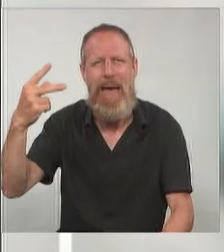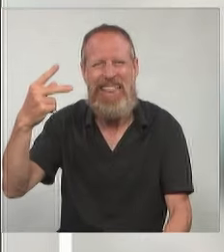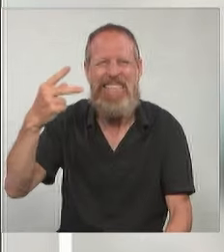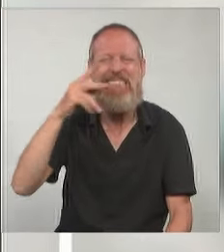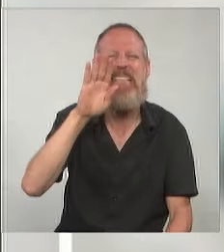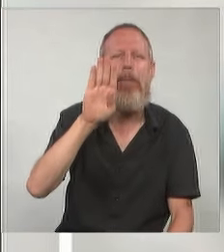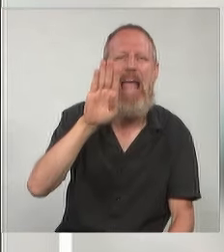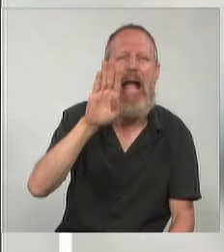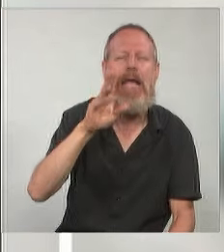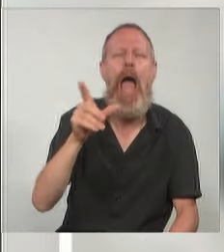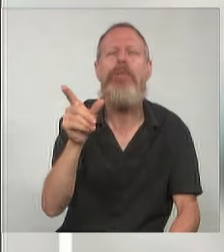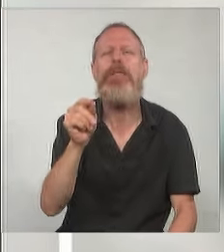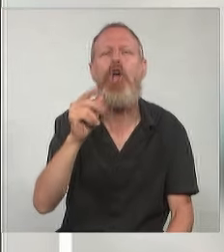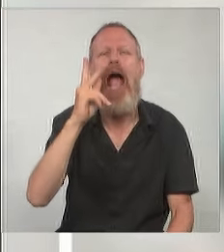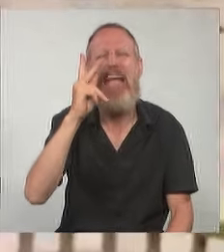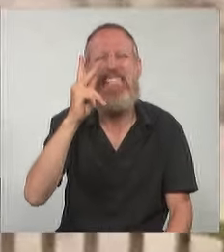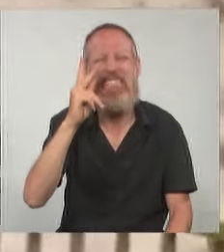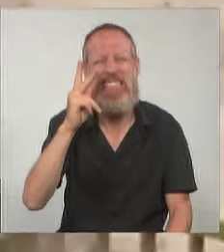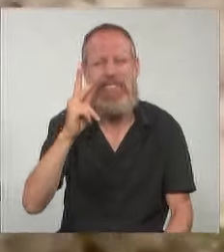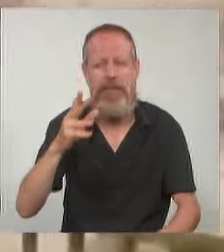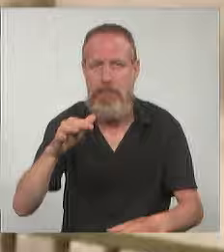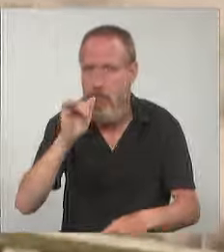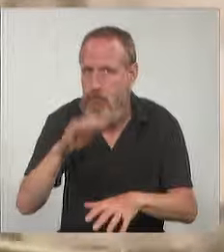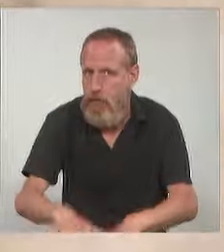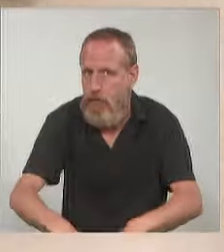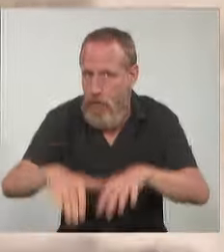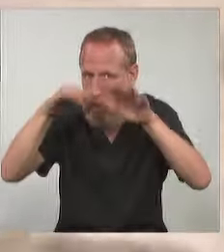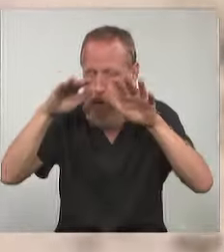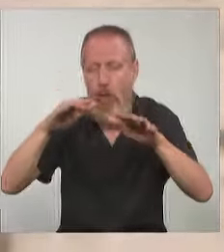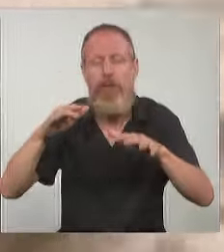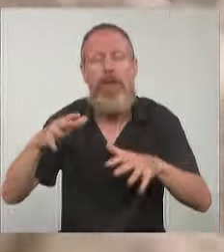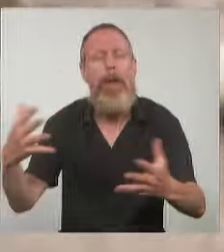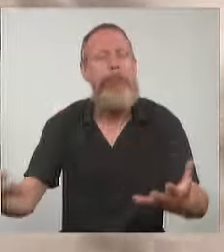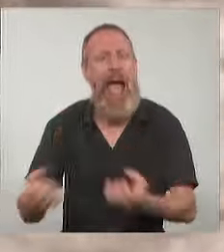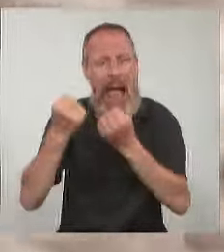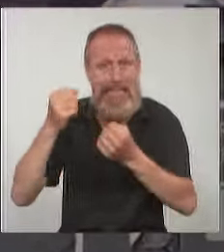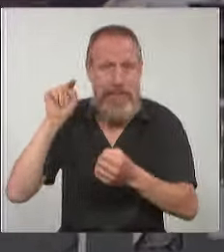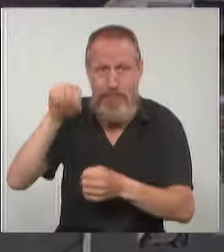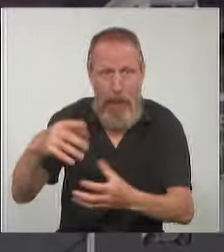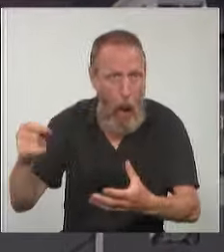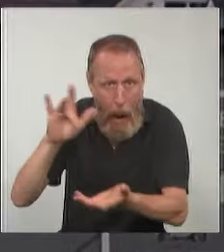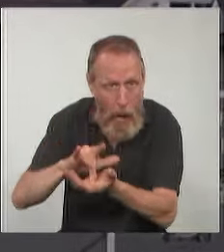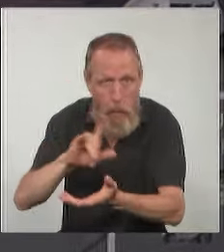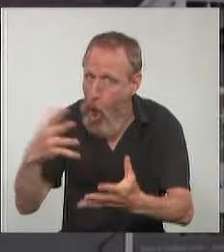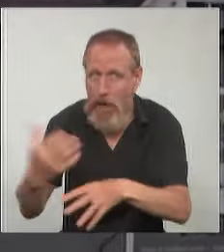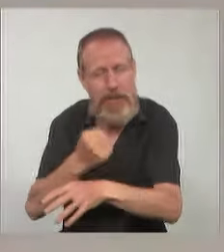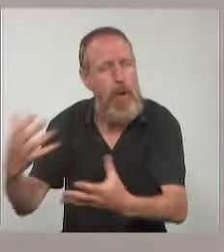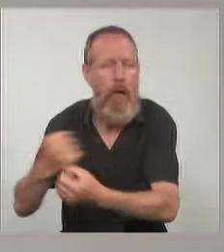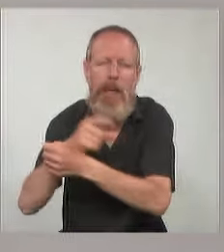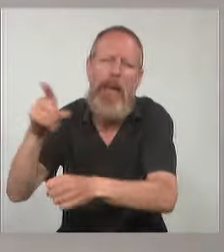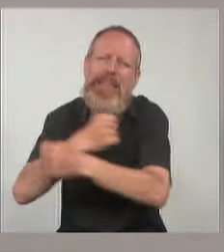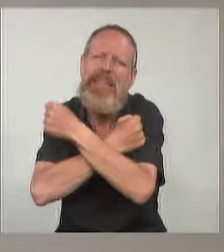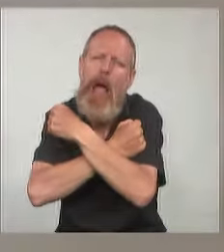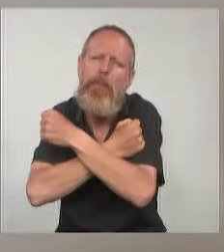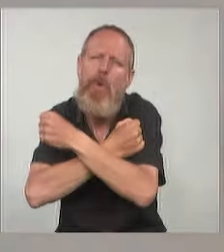זוגה קריסטיאן, נקלעו לשיטפונות האדירים. מחצים שהגיעו למקום לא הצליחו לחלץ אותם, הם התחבקו ארוכות על סלע קטן